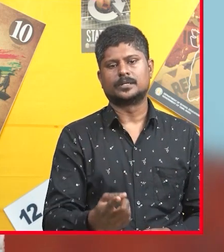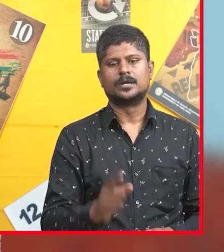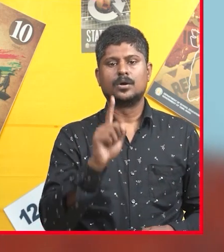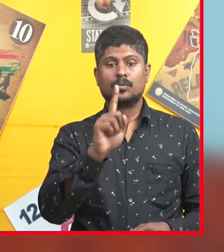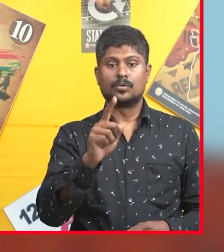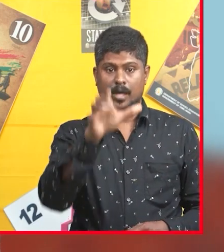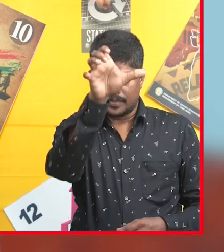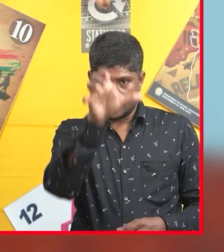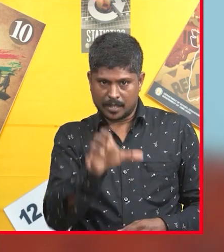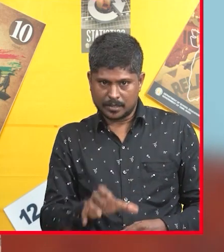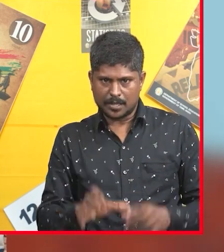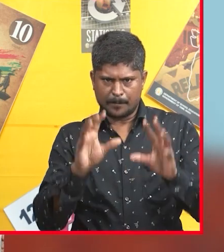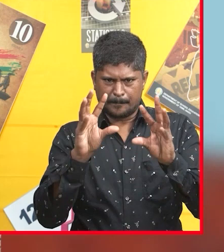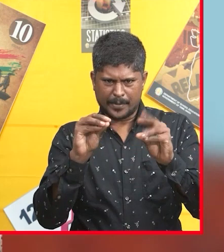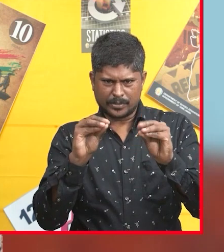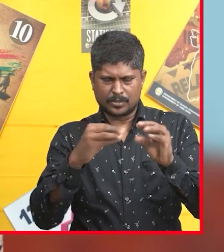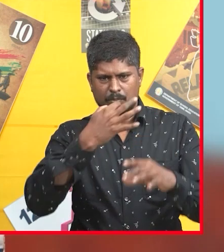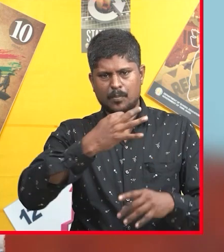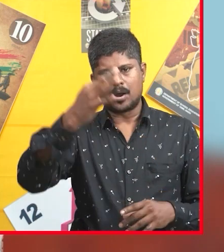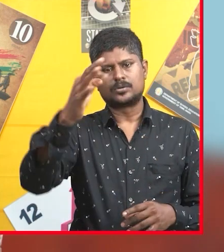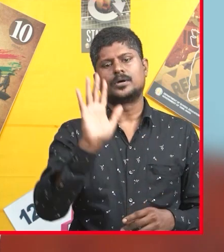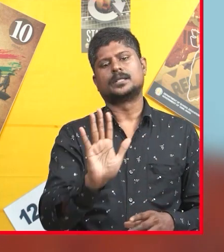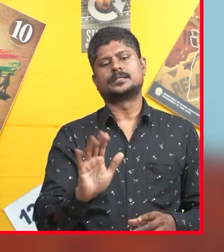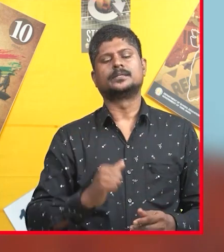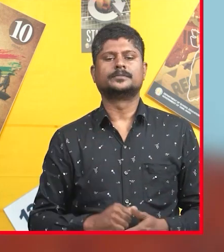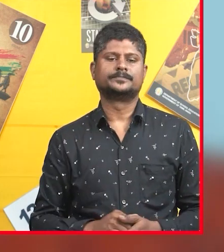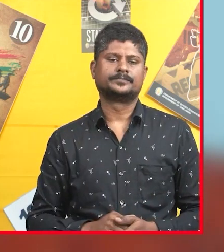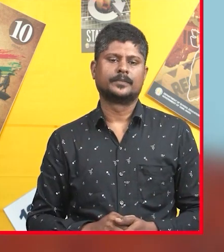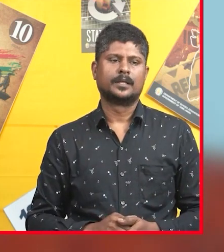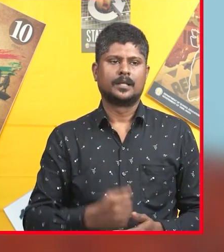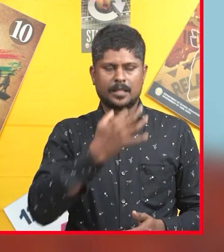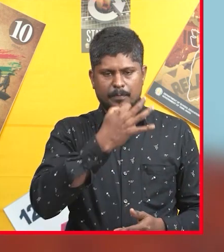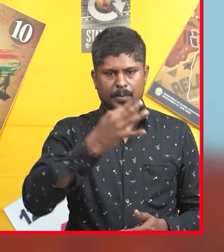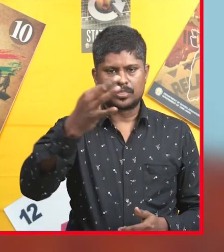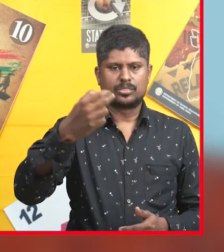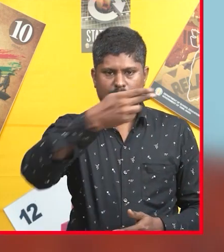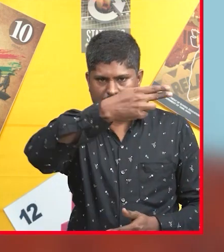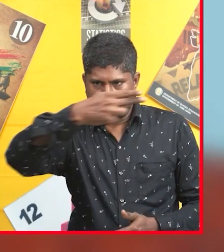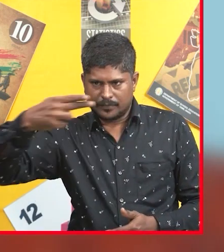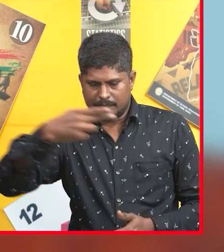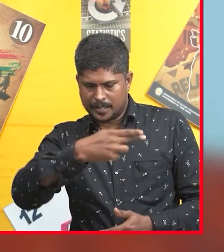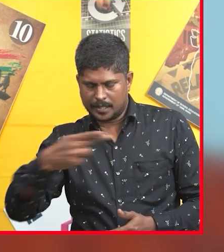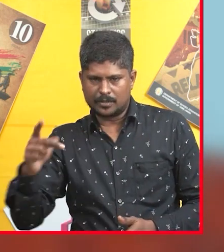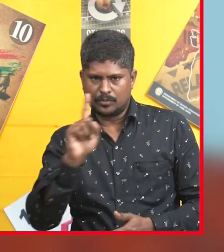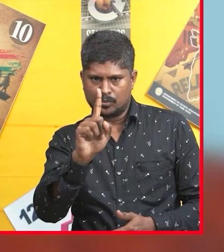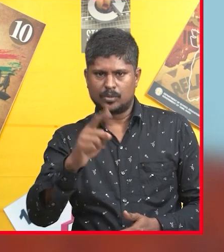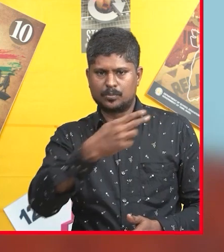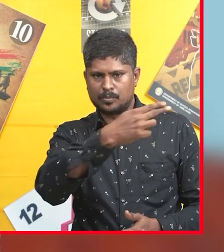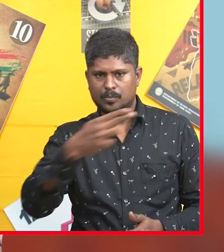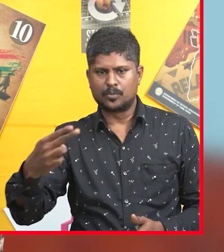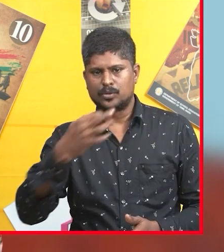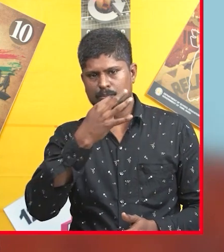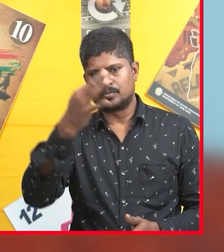குறள் இருக்கும்? 10 குறள்கள் கொடுக்கப்பட்டிருக்கு, சரிங்களா? அந்த 10 குறள்ல ஒரே ஒரு திருக்குறள் நம்ம